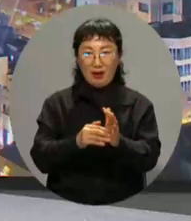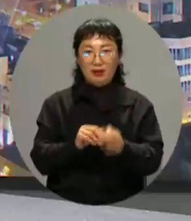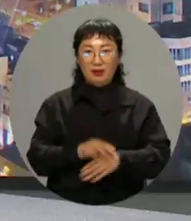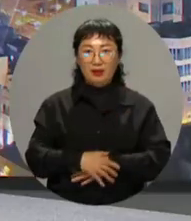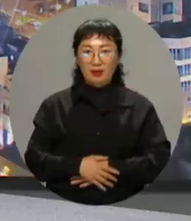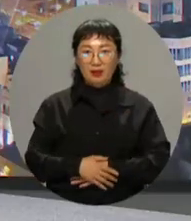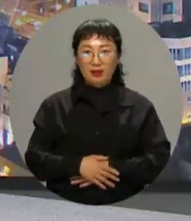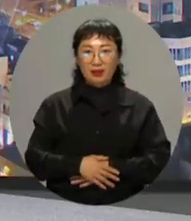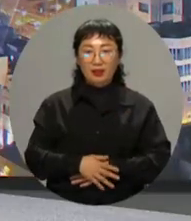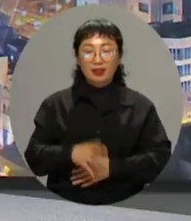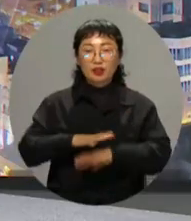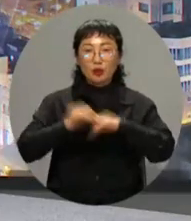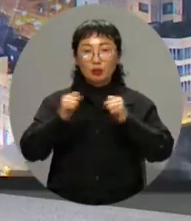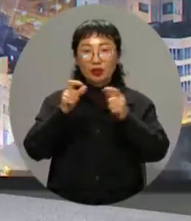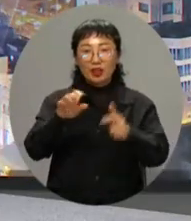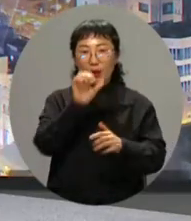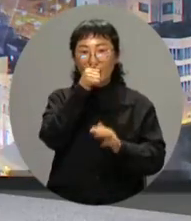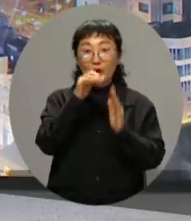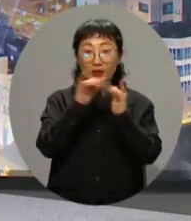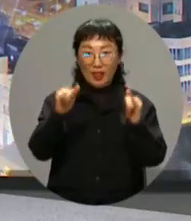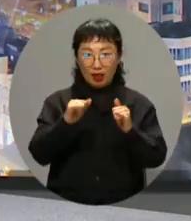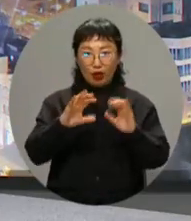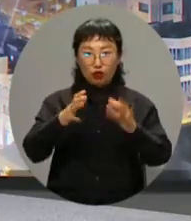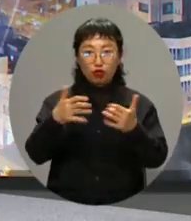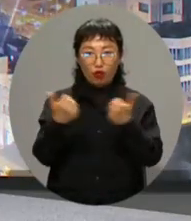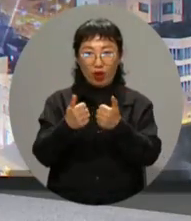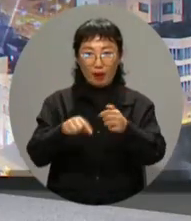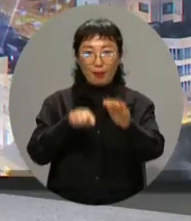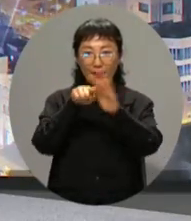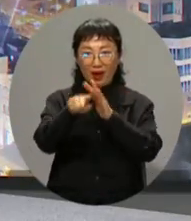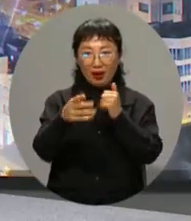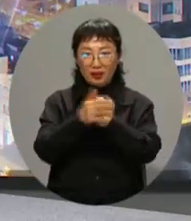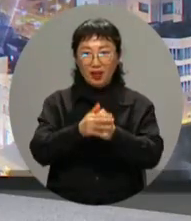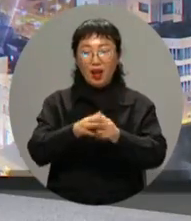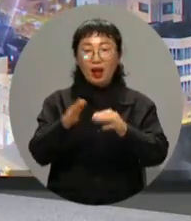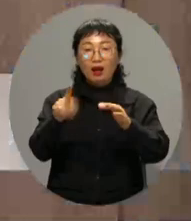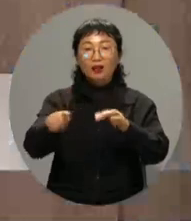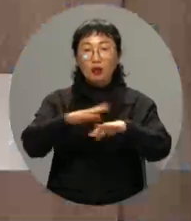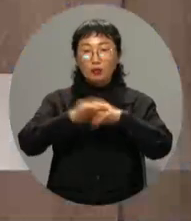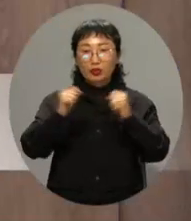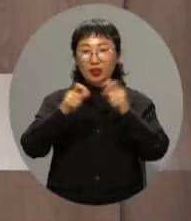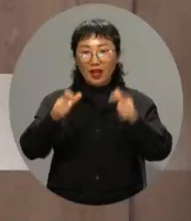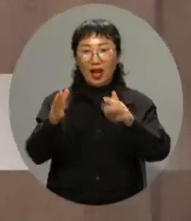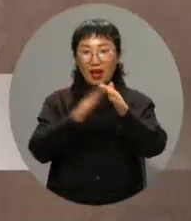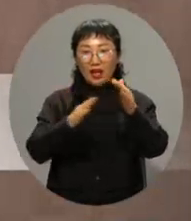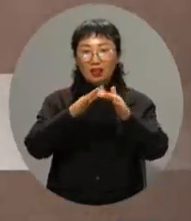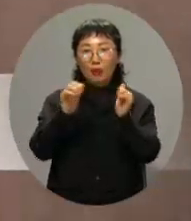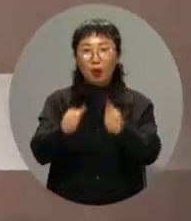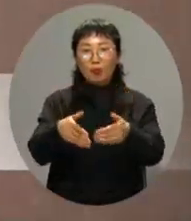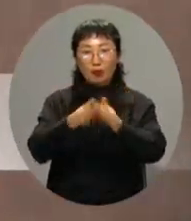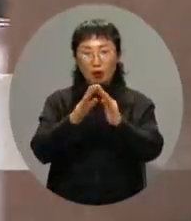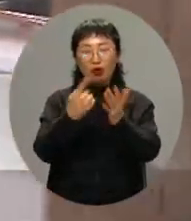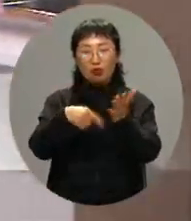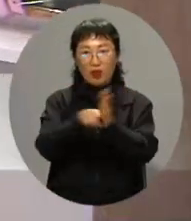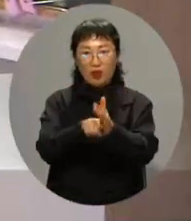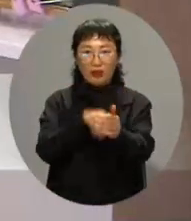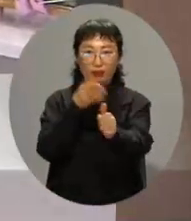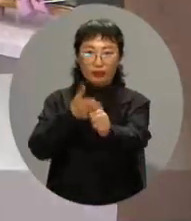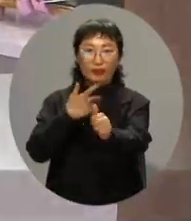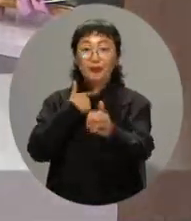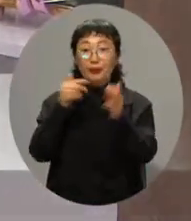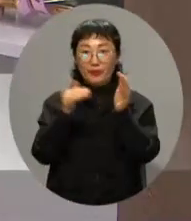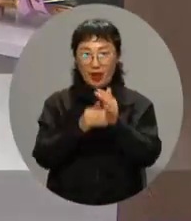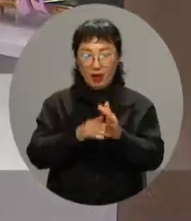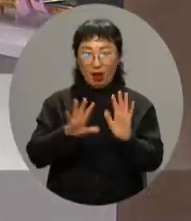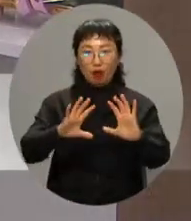전북지방 변호사회가 국회를 찾아 돈의 가정법원이 설치될 수 있도록 협조를 요청했습니다 전북 변호사회